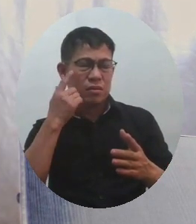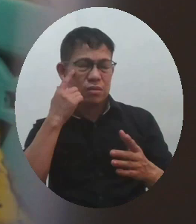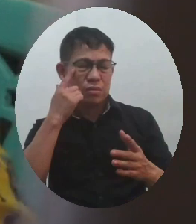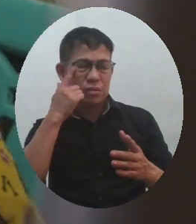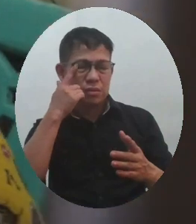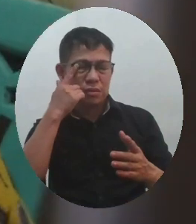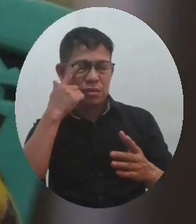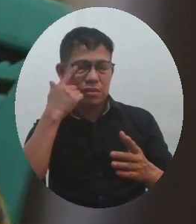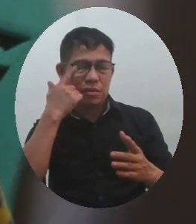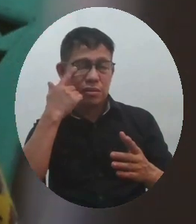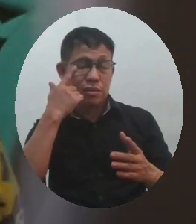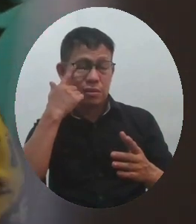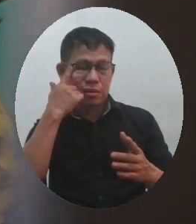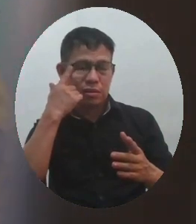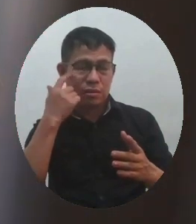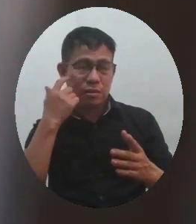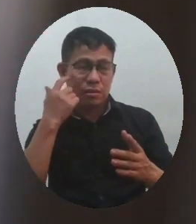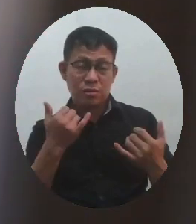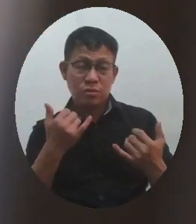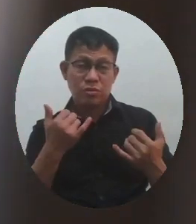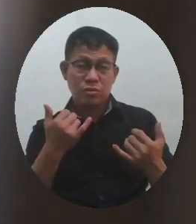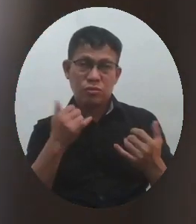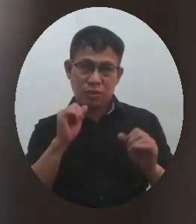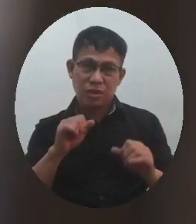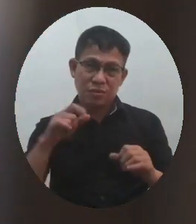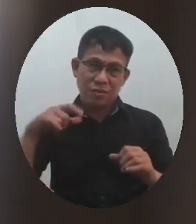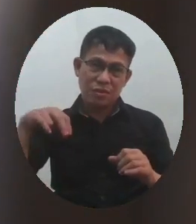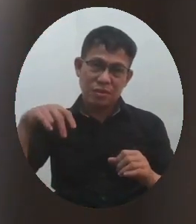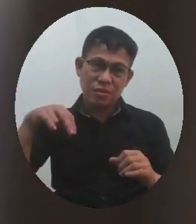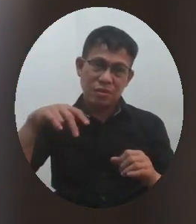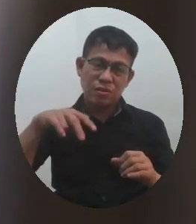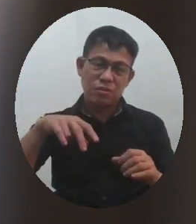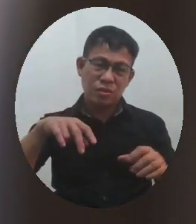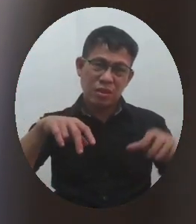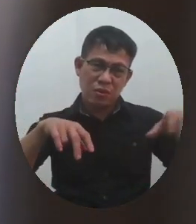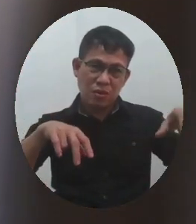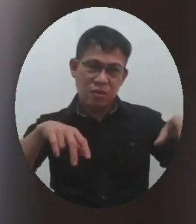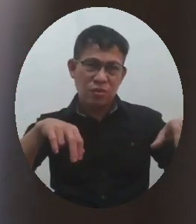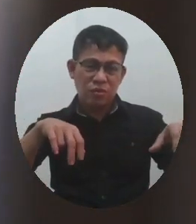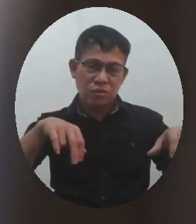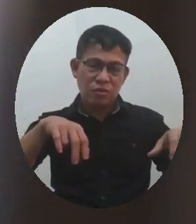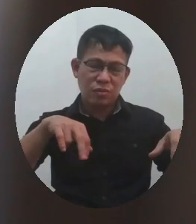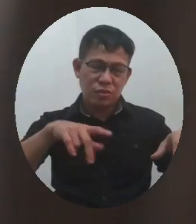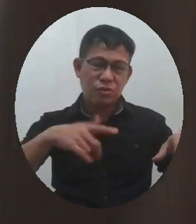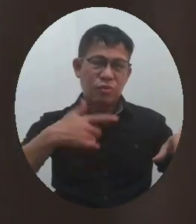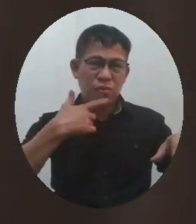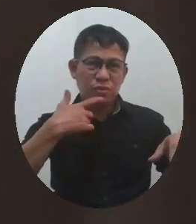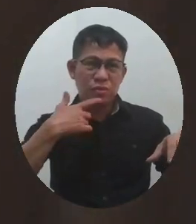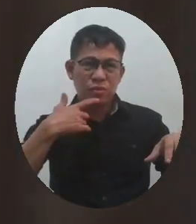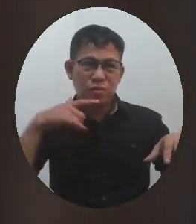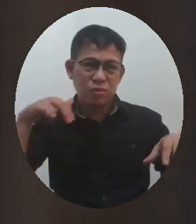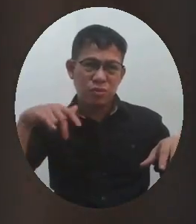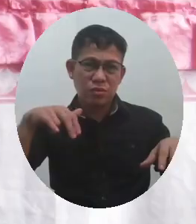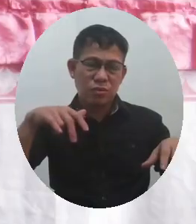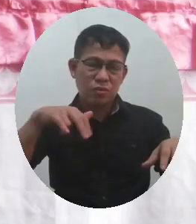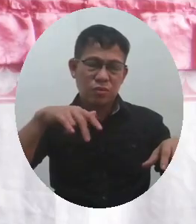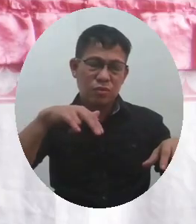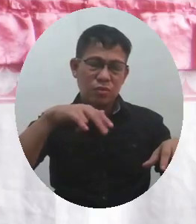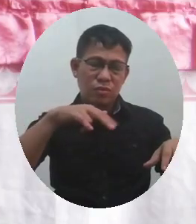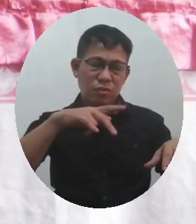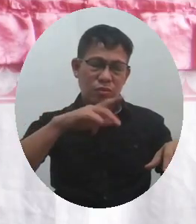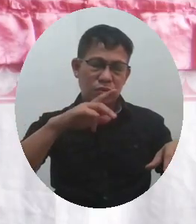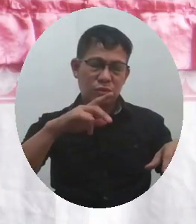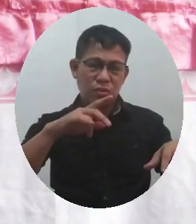silang lagnatin. Ngayon naman, nakakahagbang-hagbang siya pa sa may hawak. Daan-daan, tapos umatawa,